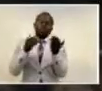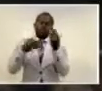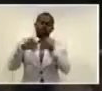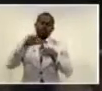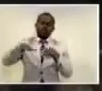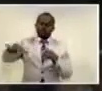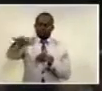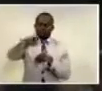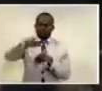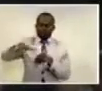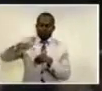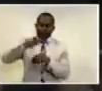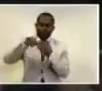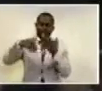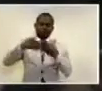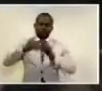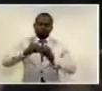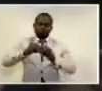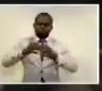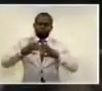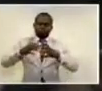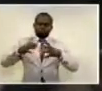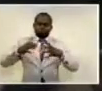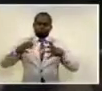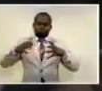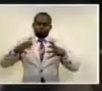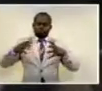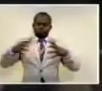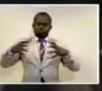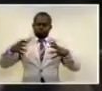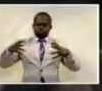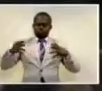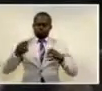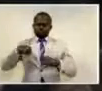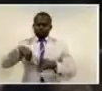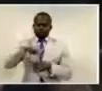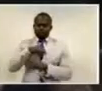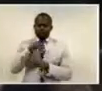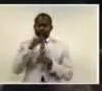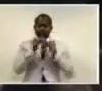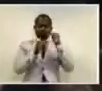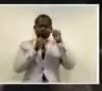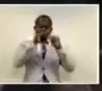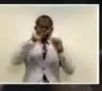hariya yiyongere bikomeze bikure twebwe ku nzego za leta